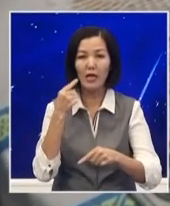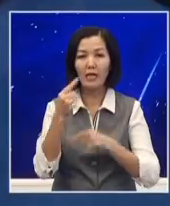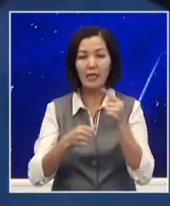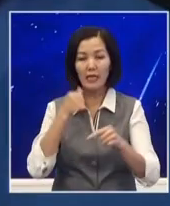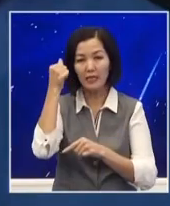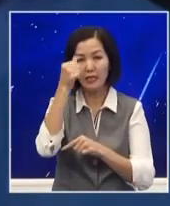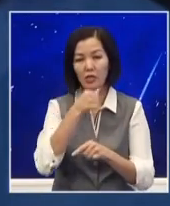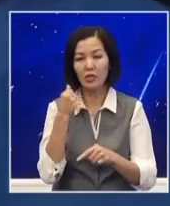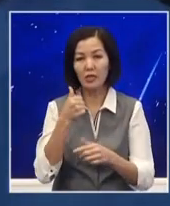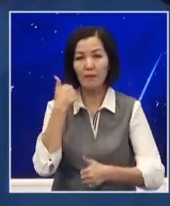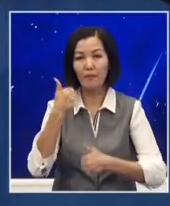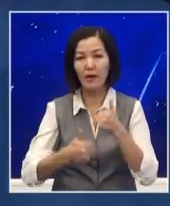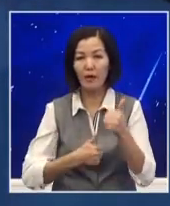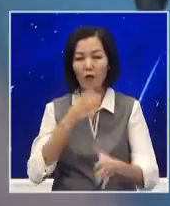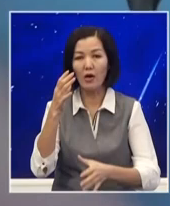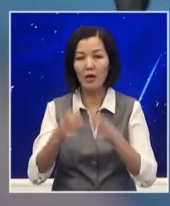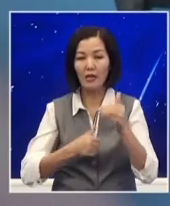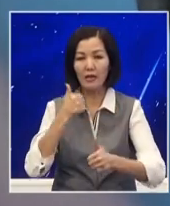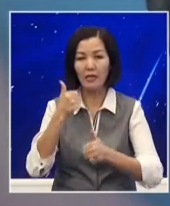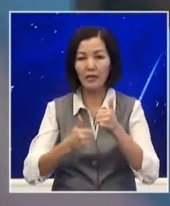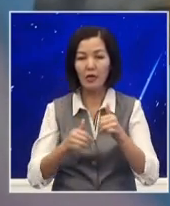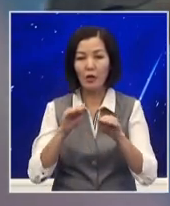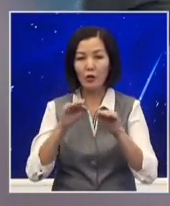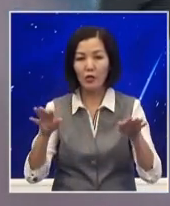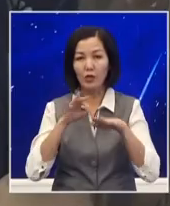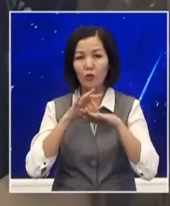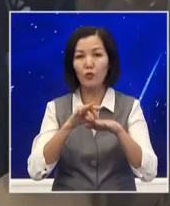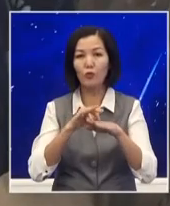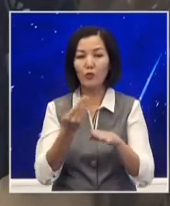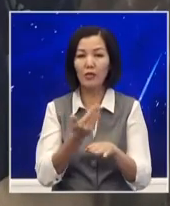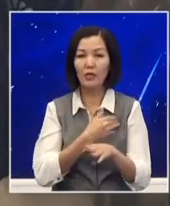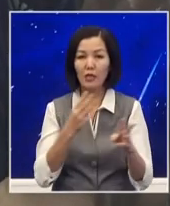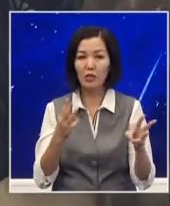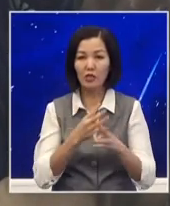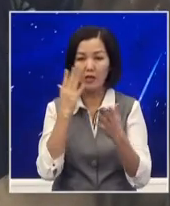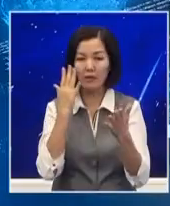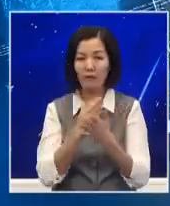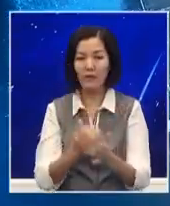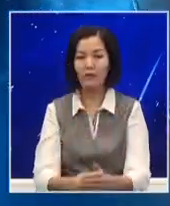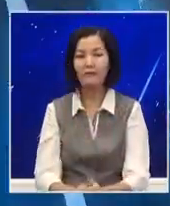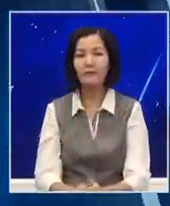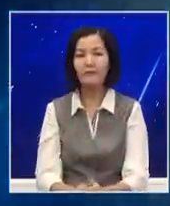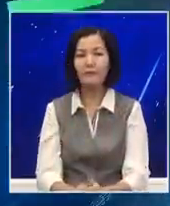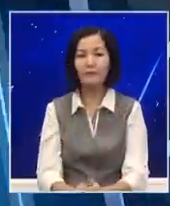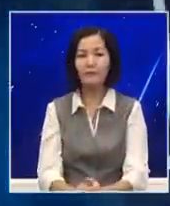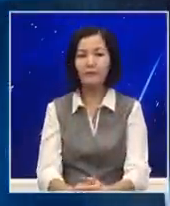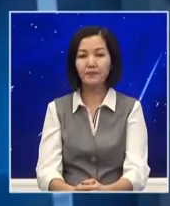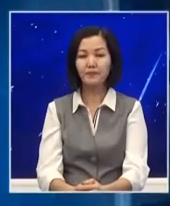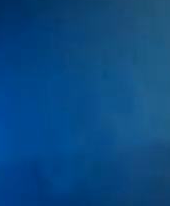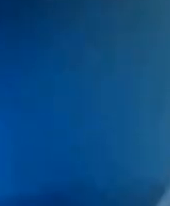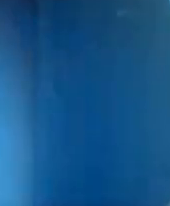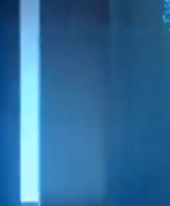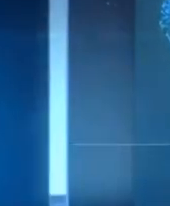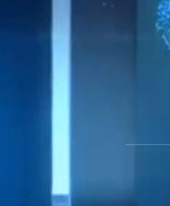жылы аталмыш байқауды халықаралық деңгейде ұйымдастыруға ниет білдіріп тарасты. Құрманжан Қасымжанұлы,